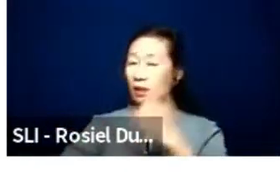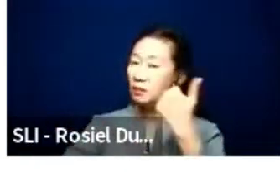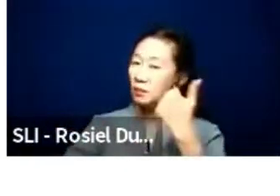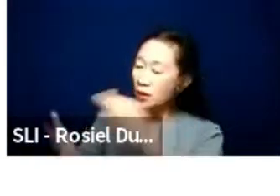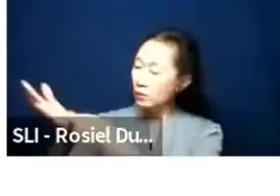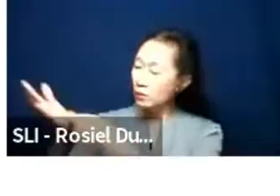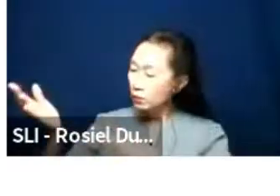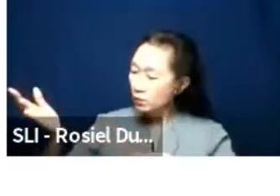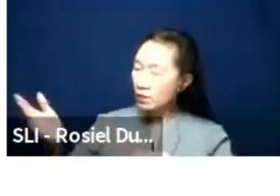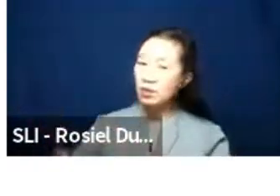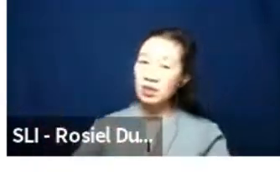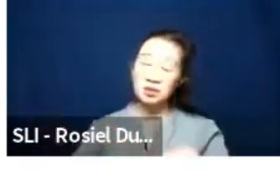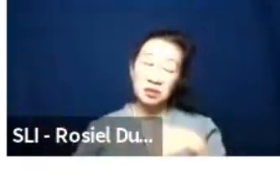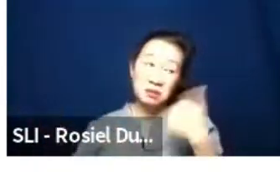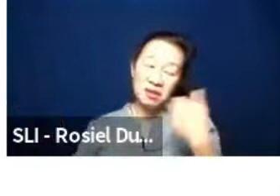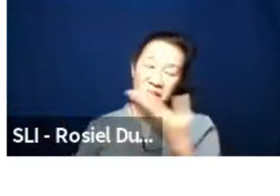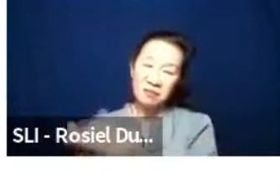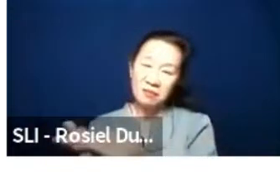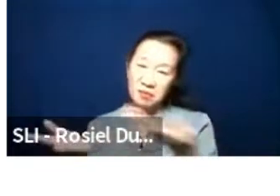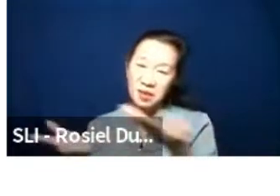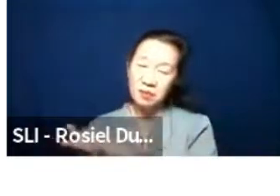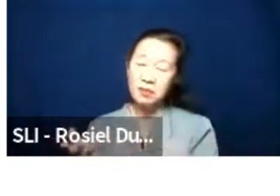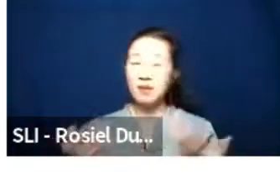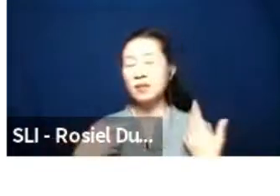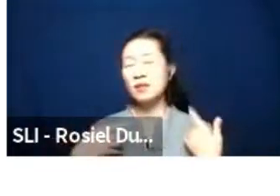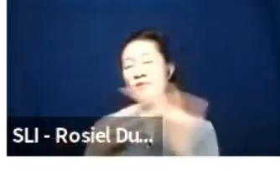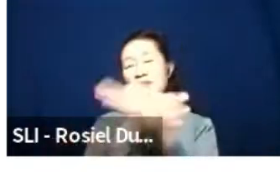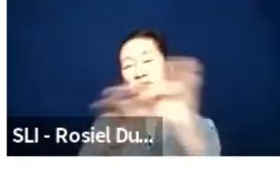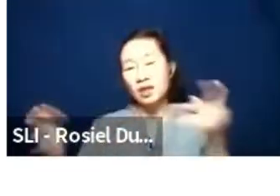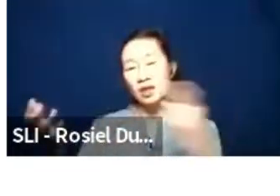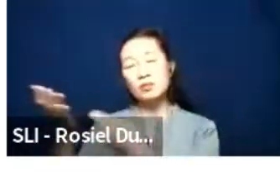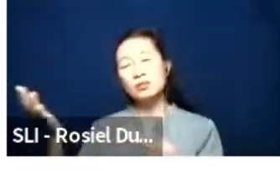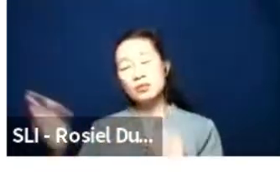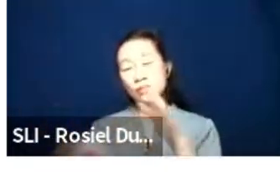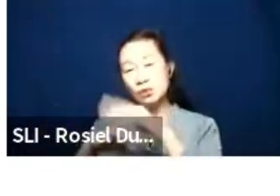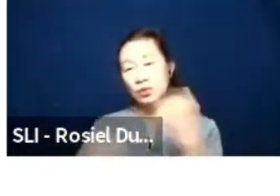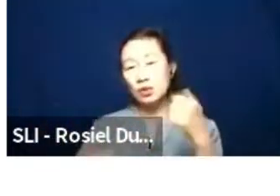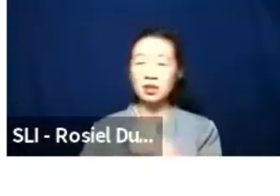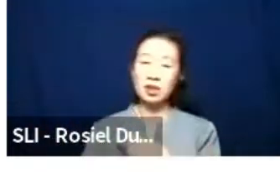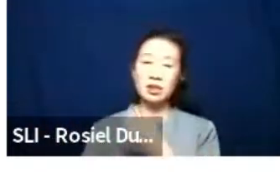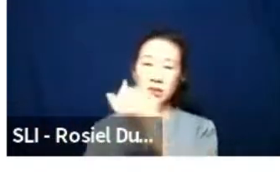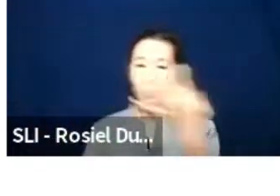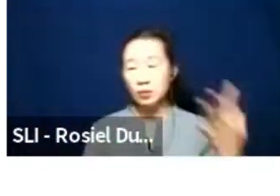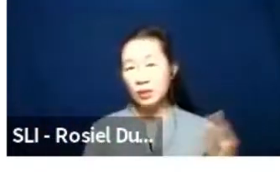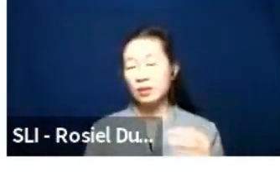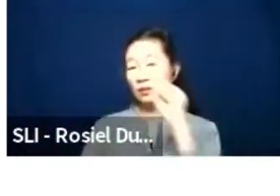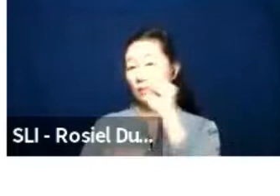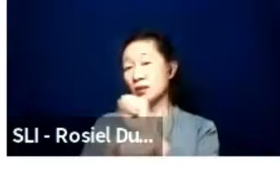yung iba binabayadan. Meron ding mga free tools na tinatawag natin inventory, no? Career